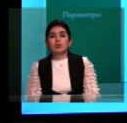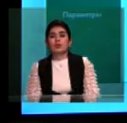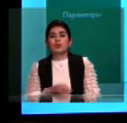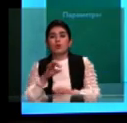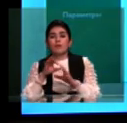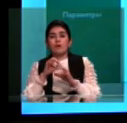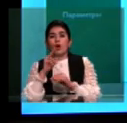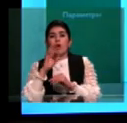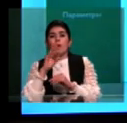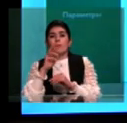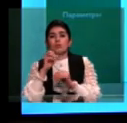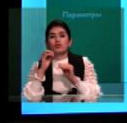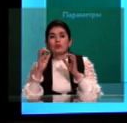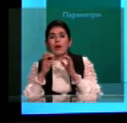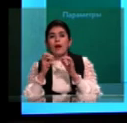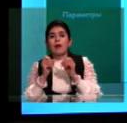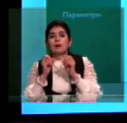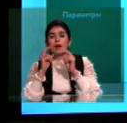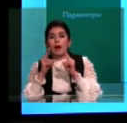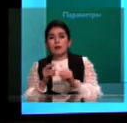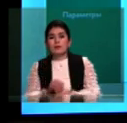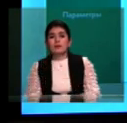выбрать команду «Сохранить как»,